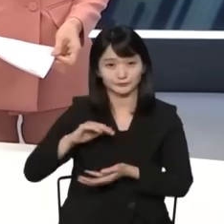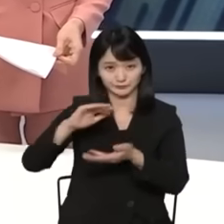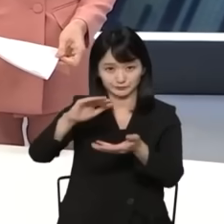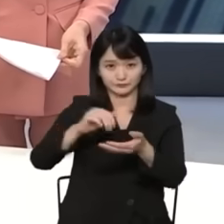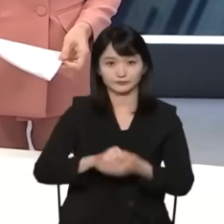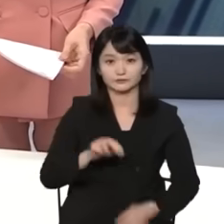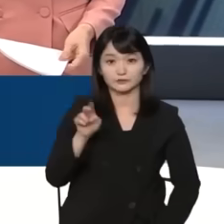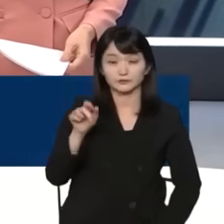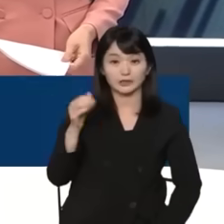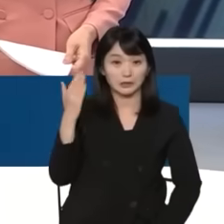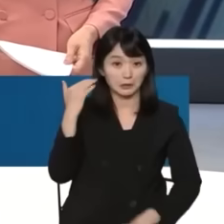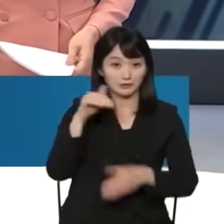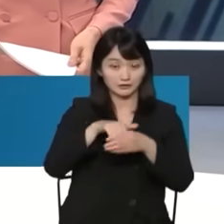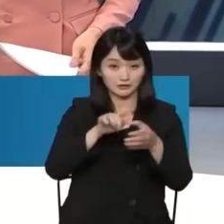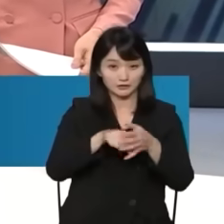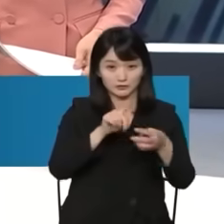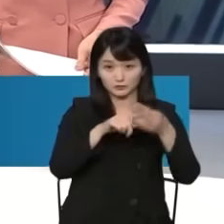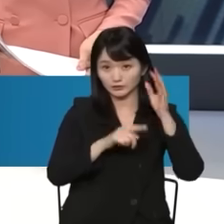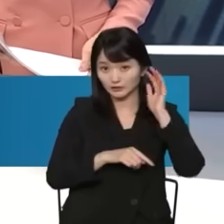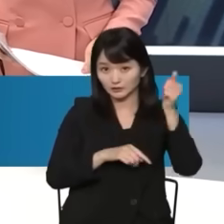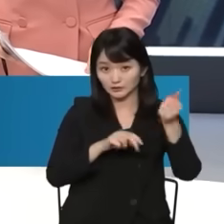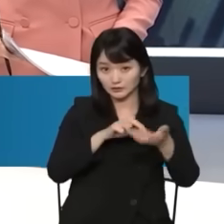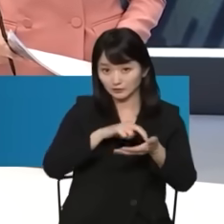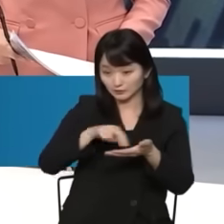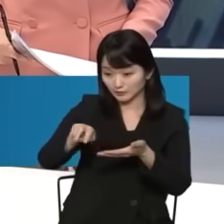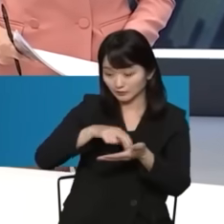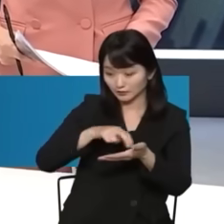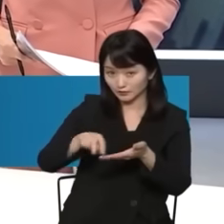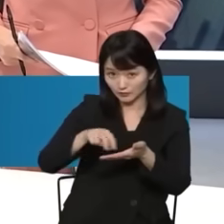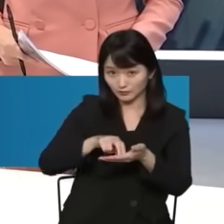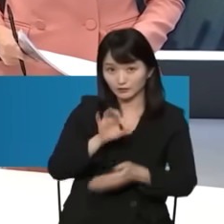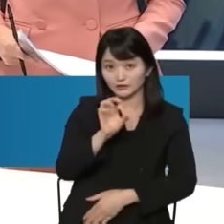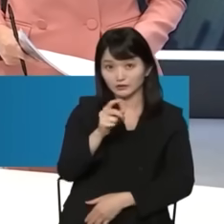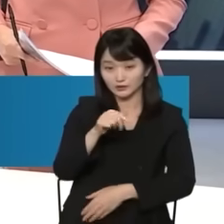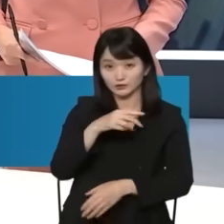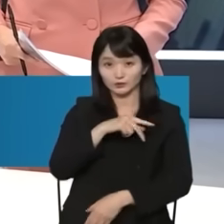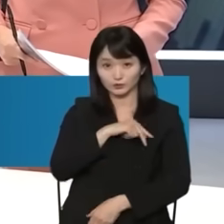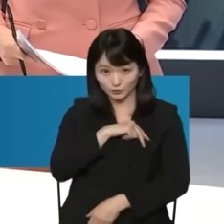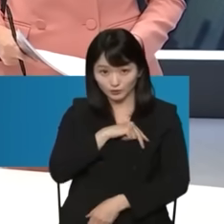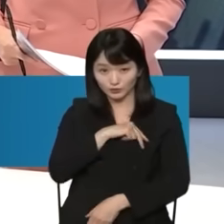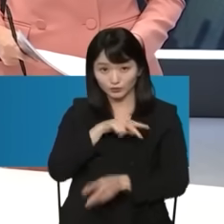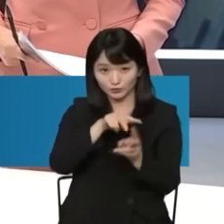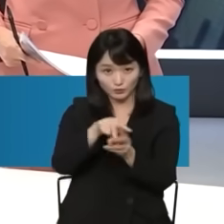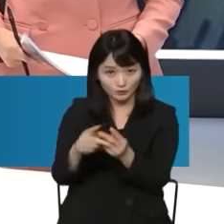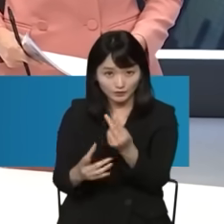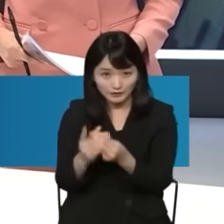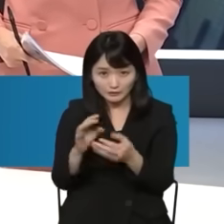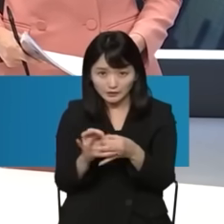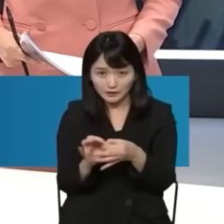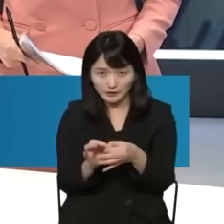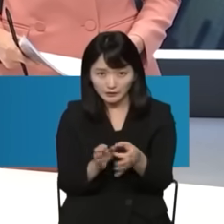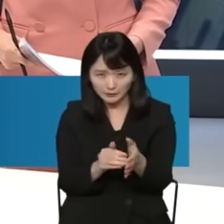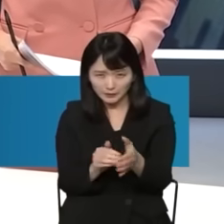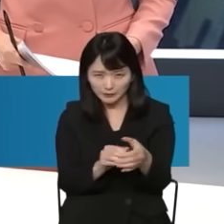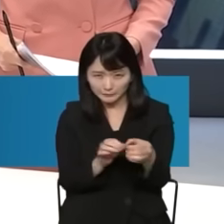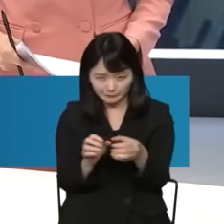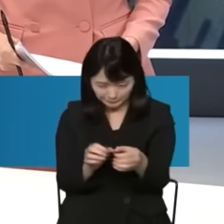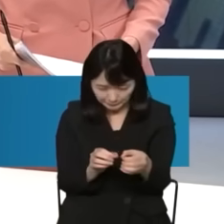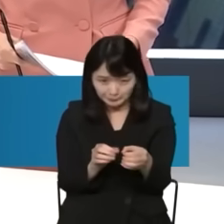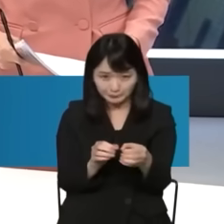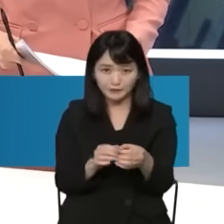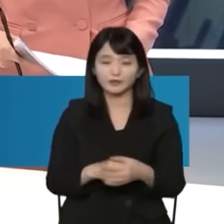명 씨는 지난 대선 당시 윤석열 대통령 메신저로 안철수 의원 측과 단일화 물밑 접촉을 했다고